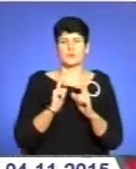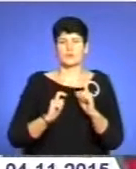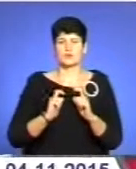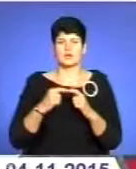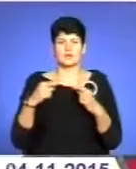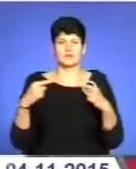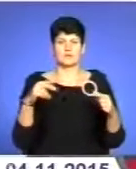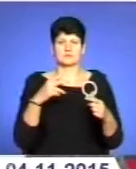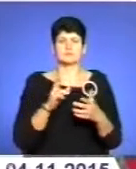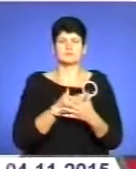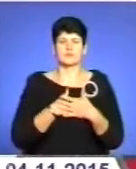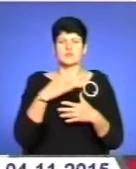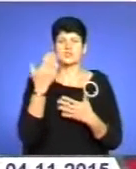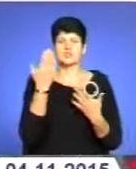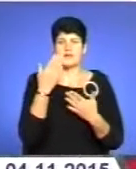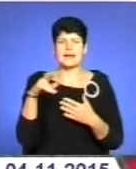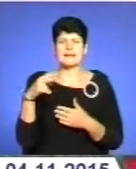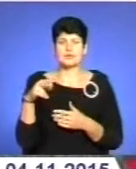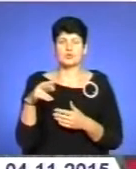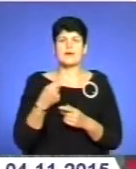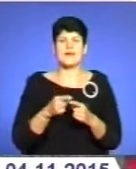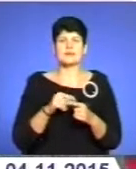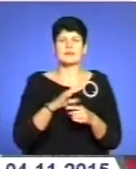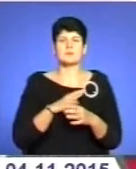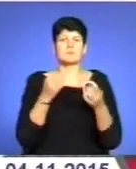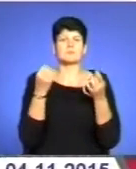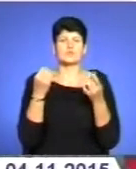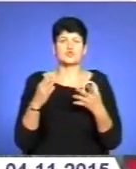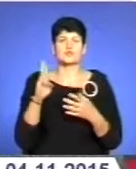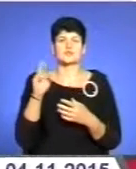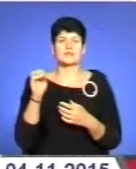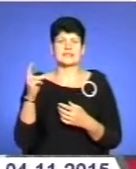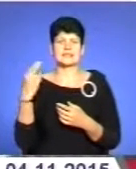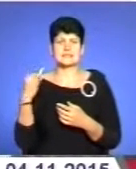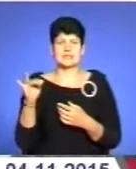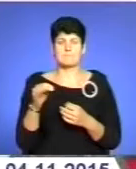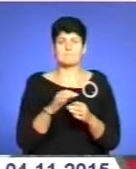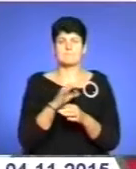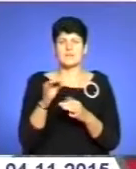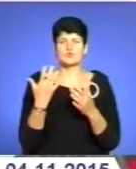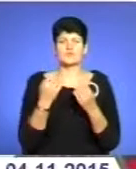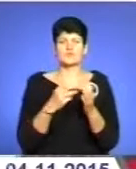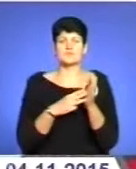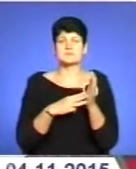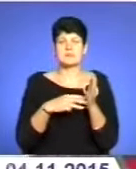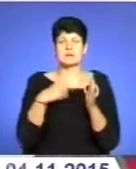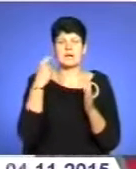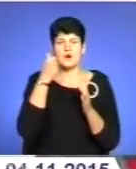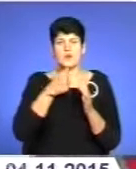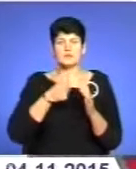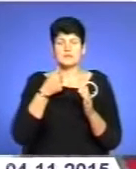литературы. Это был чисто шведский проект еще в 80-х годах,